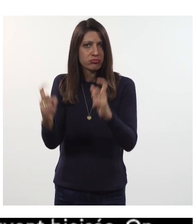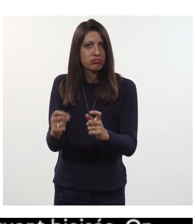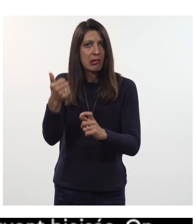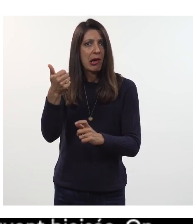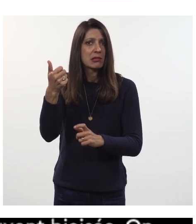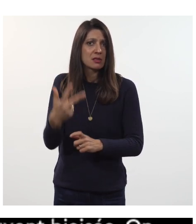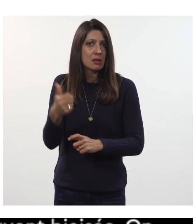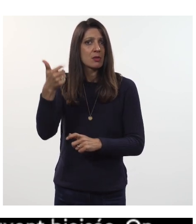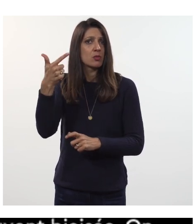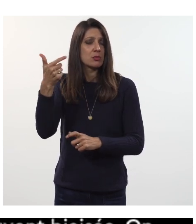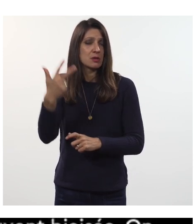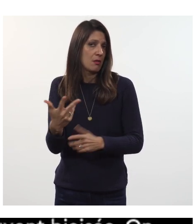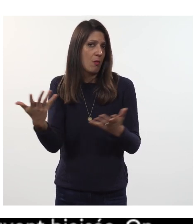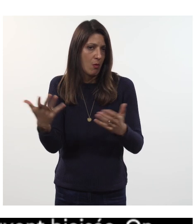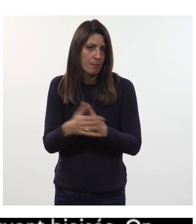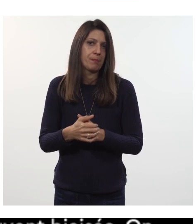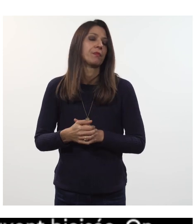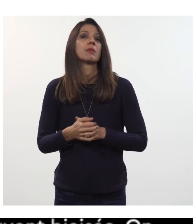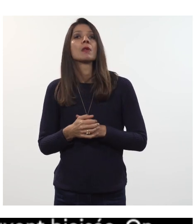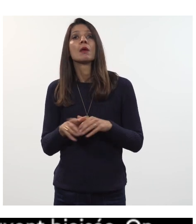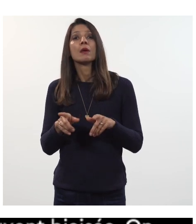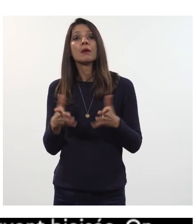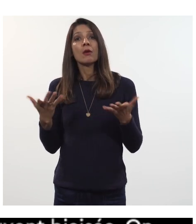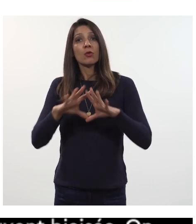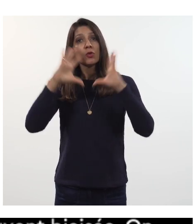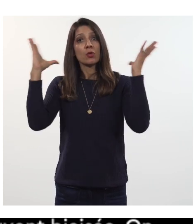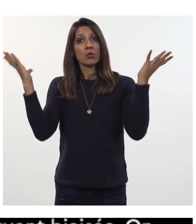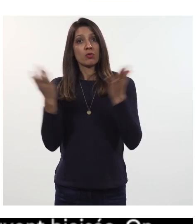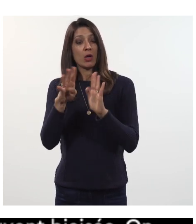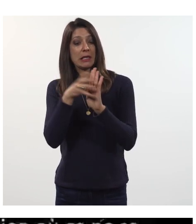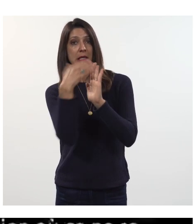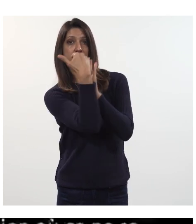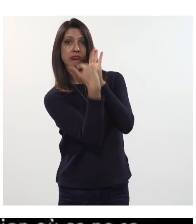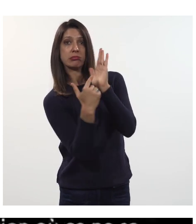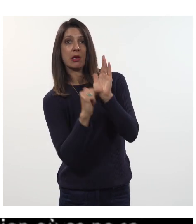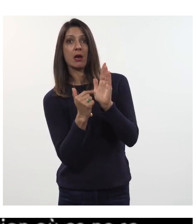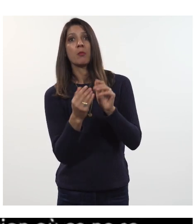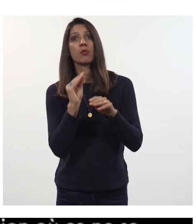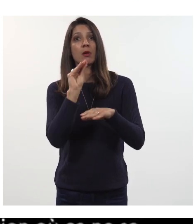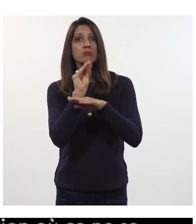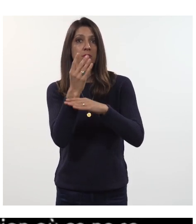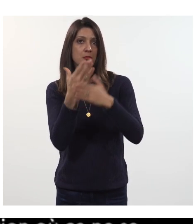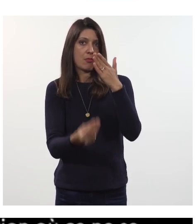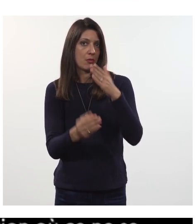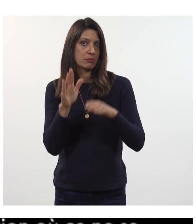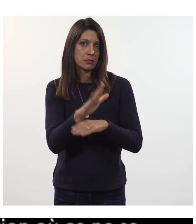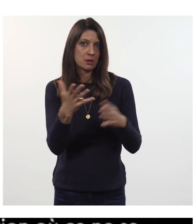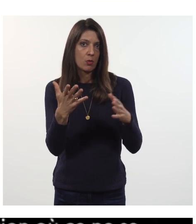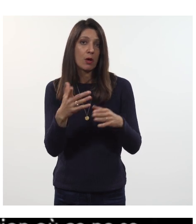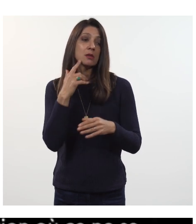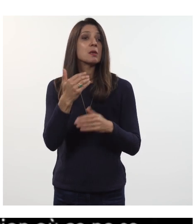troubles de la déglutition et la salivation. Voilà, je vous ai mis les critères de dénutrition. Là, c'est vraiment dénutrition